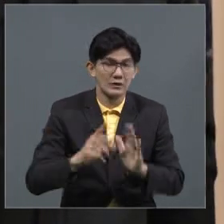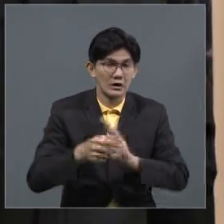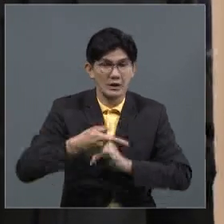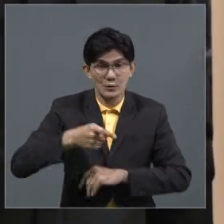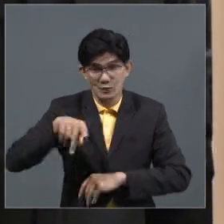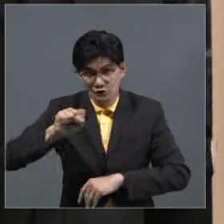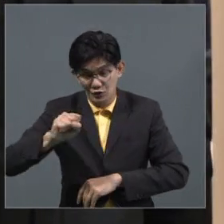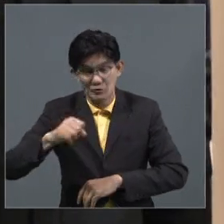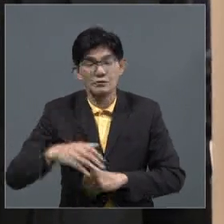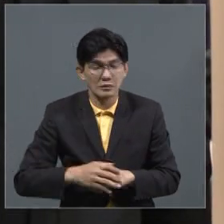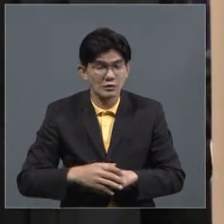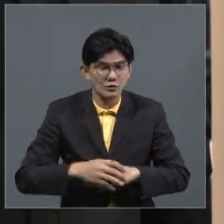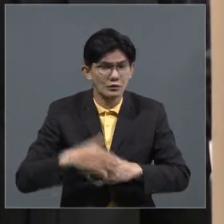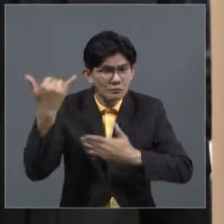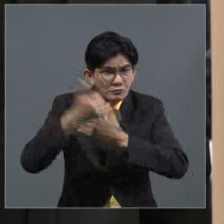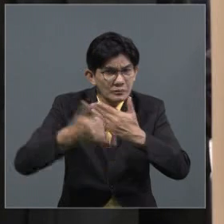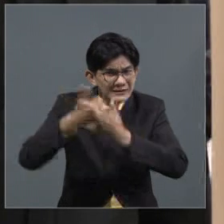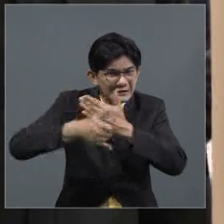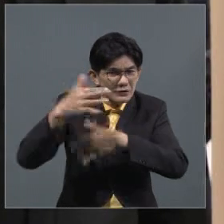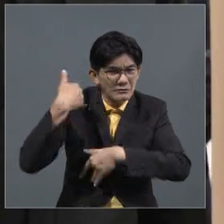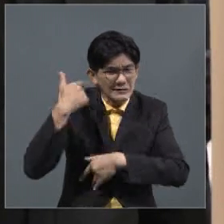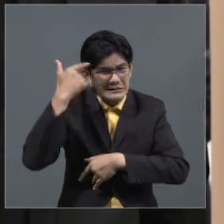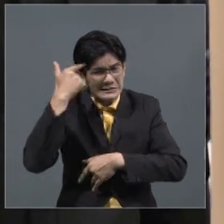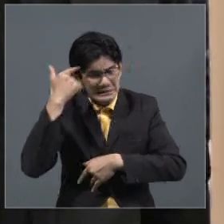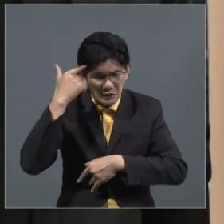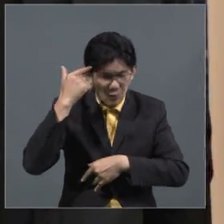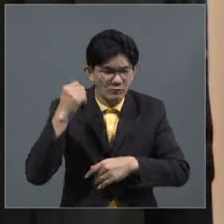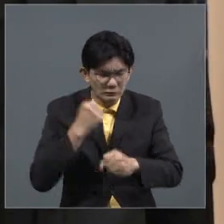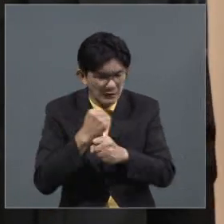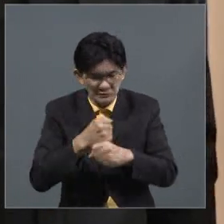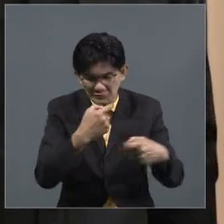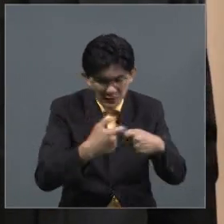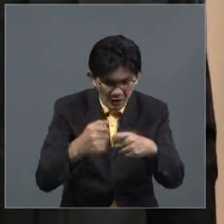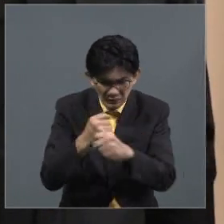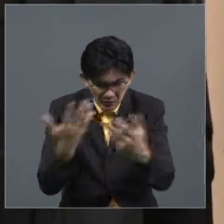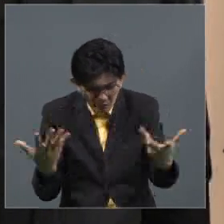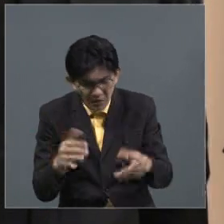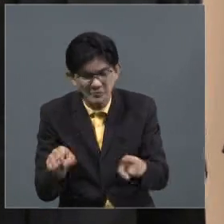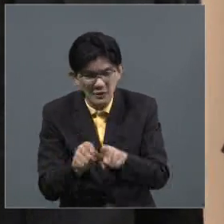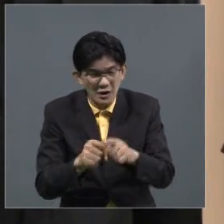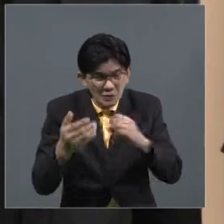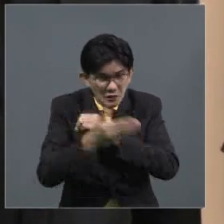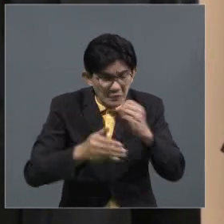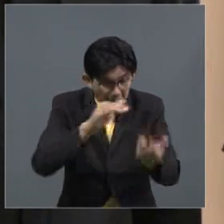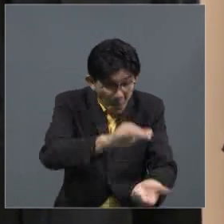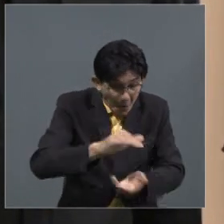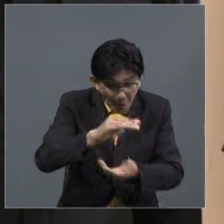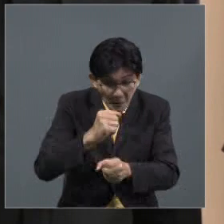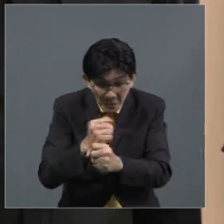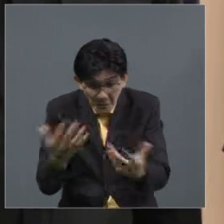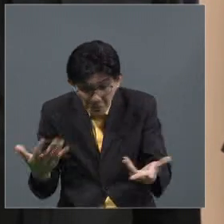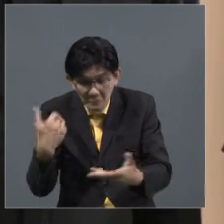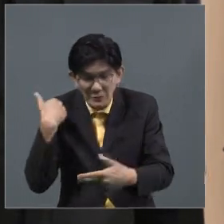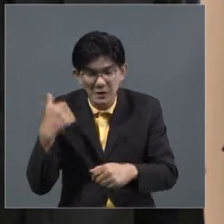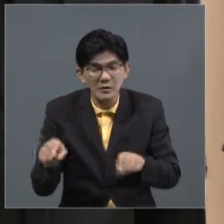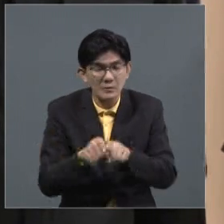ไปดูซิว่าในประเทศที่เขาเริ่มมีความซับซ้อนมากยิ่งขึ้นในการที่ขนถ่ายยาเสพติดเนี่ยเขาทำกันอย่างไรบ้างนะครับ